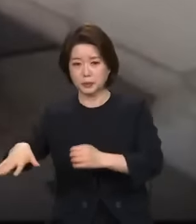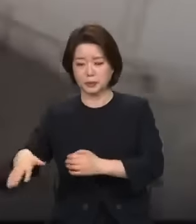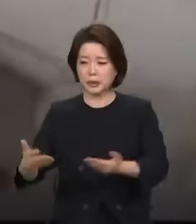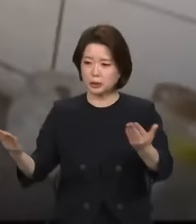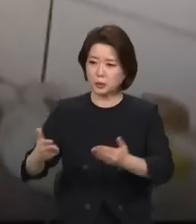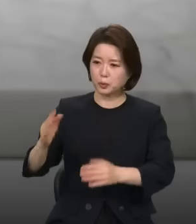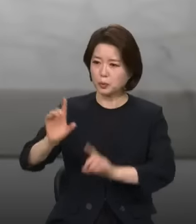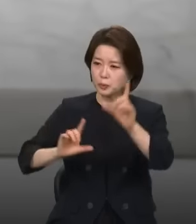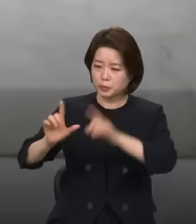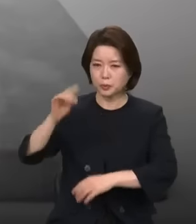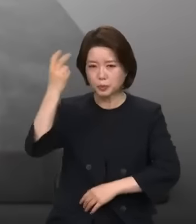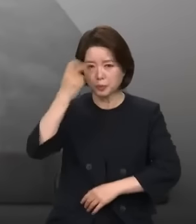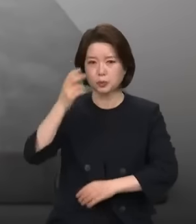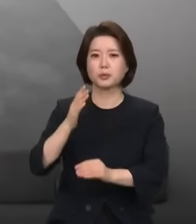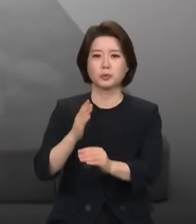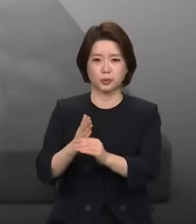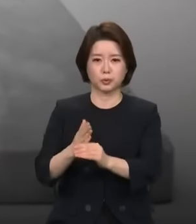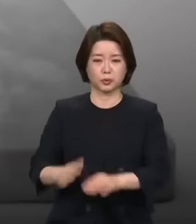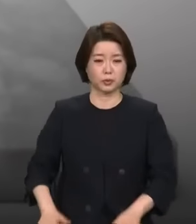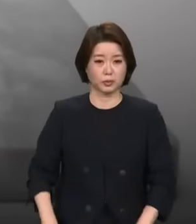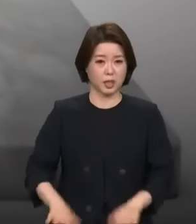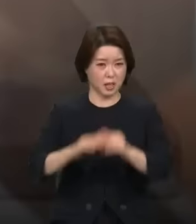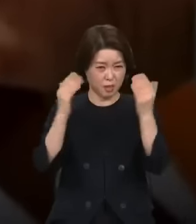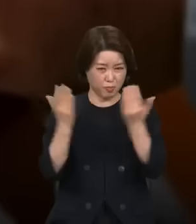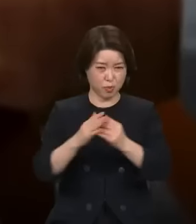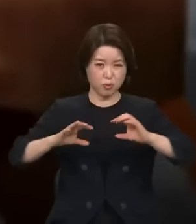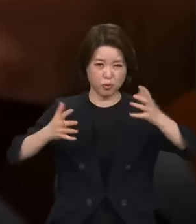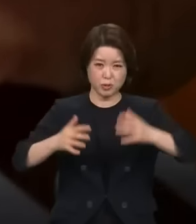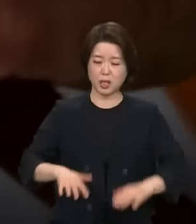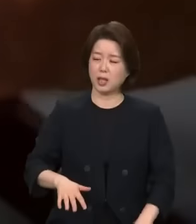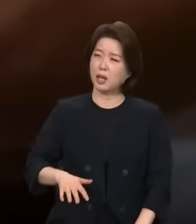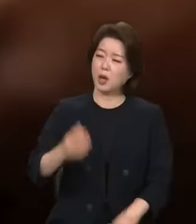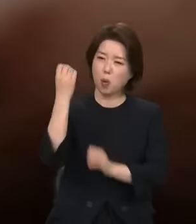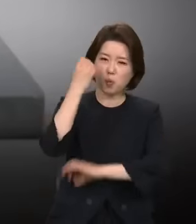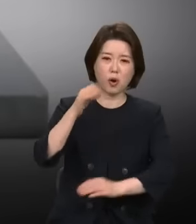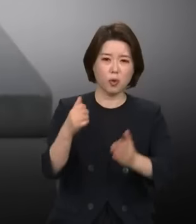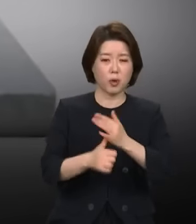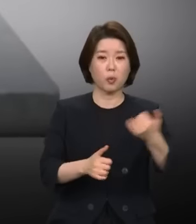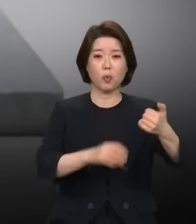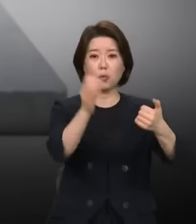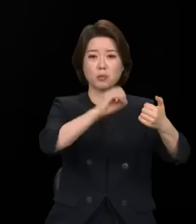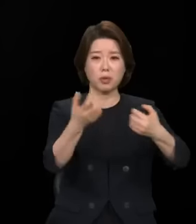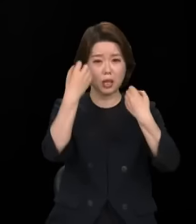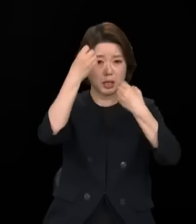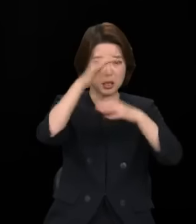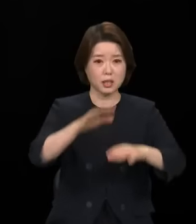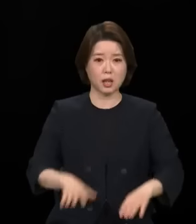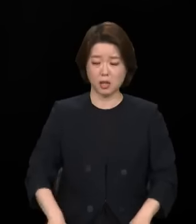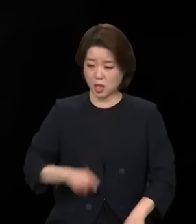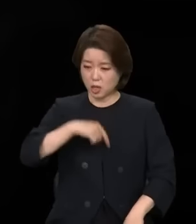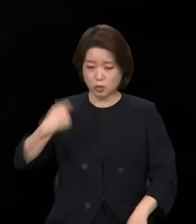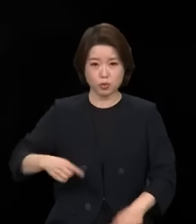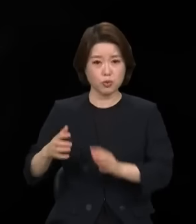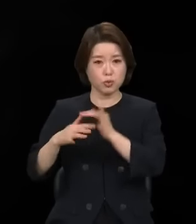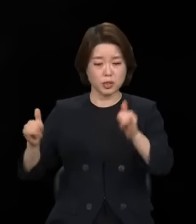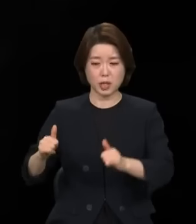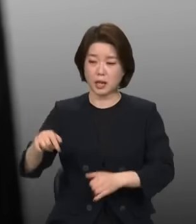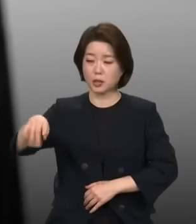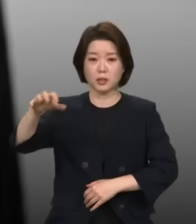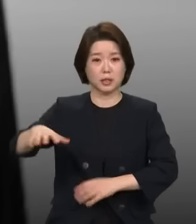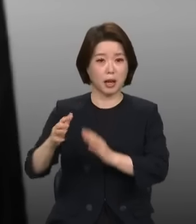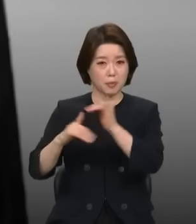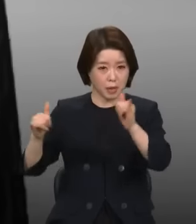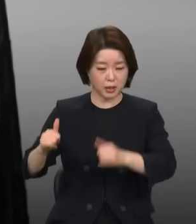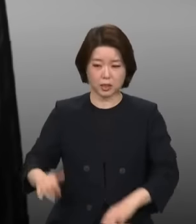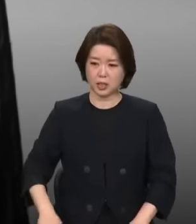수사하고 있습니다. 전 세계 명품 원산지의 약 50%가 이탈리아인데 중국인이 현지에 만드는 저가 회사들이 이탈리아